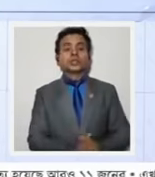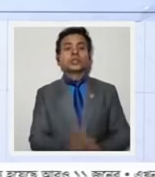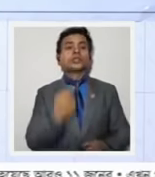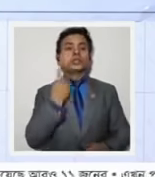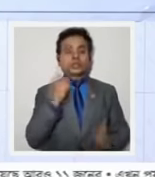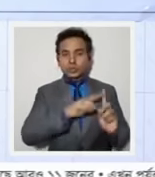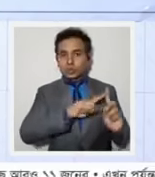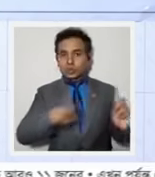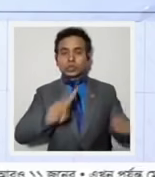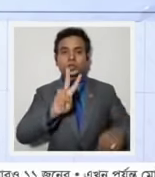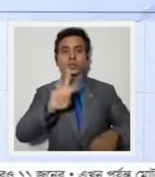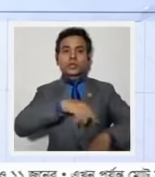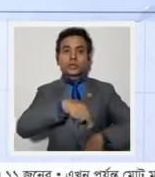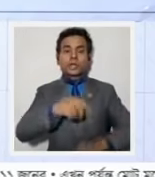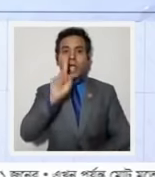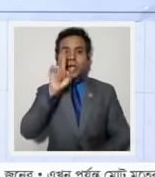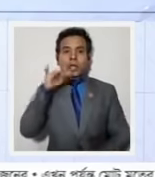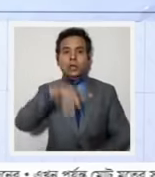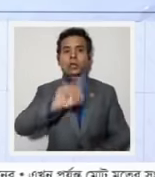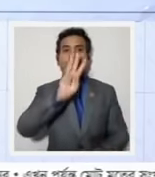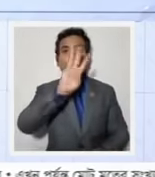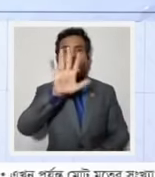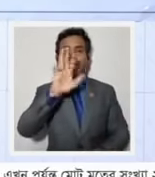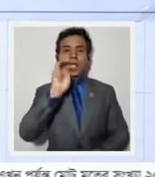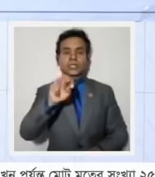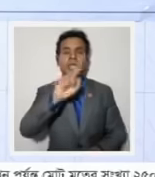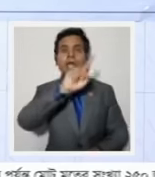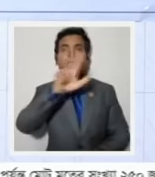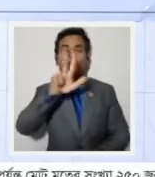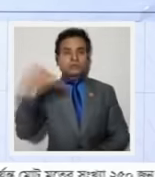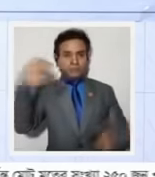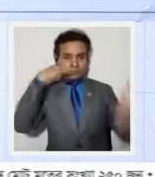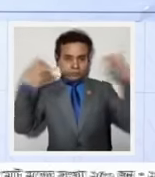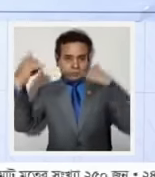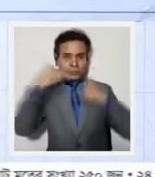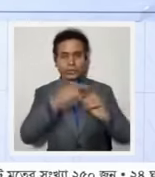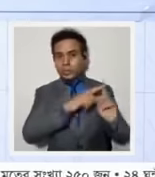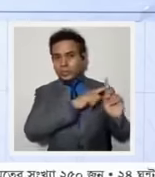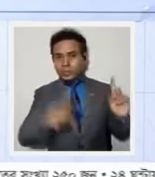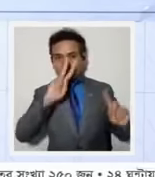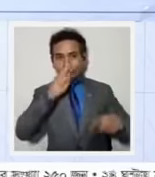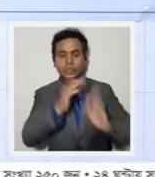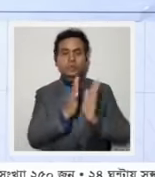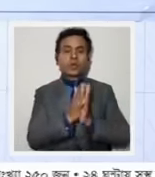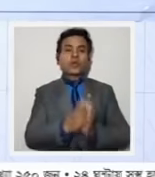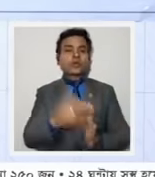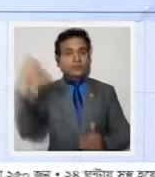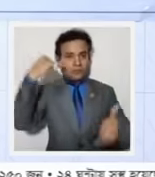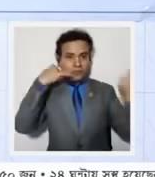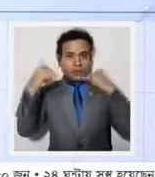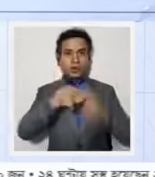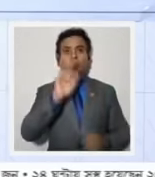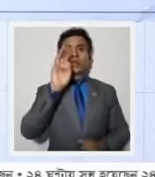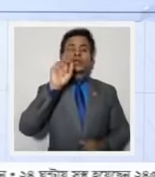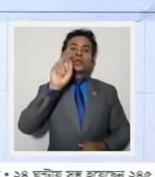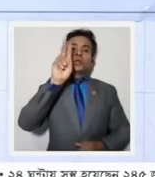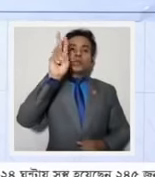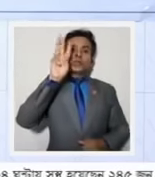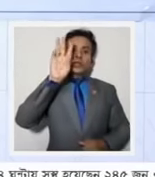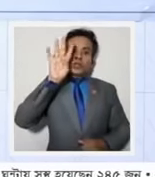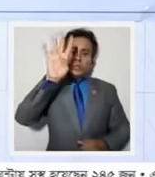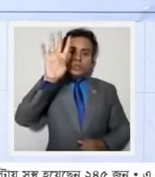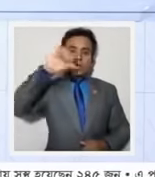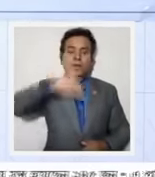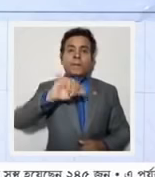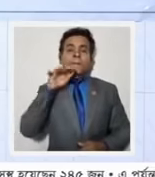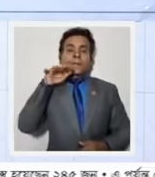আমাদের হটলাইনে স্বাস্থ্য পরামর্শ দেওয়ার প্রক্রিয়াও চলমান। 24 ঘন্টায় ফোন কল গ্রহণ করা হয়েছে